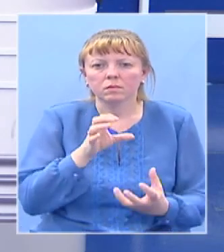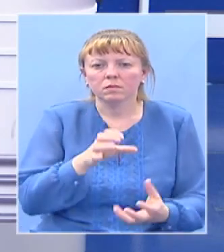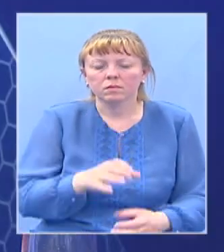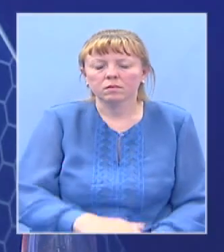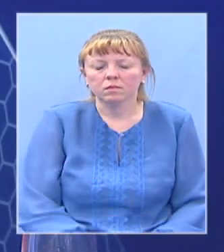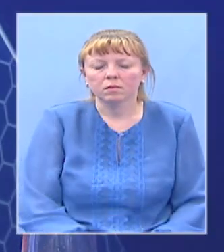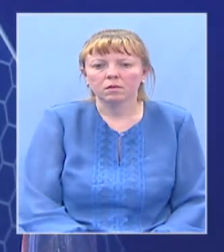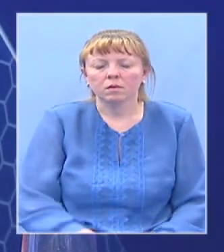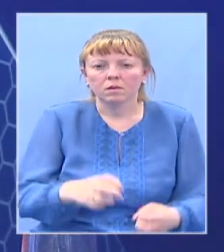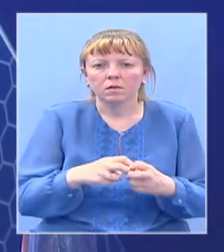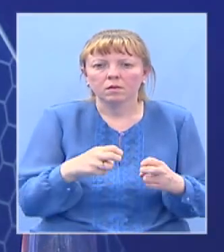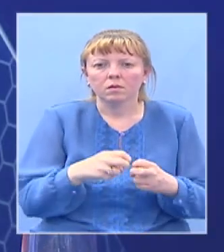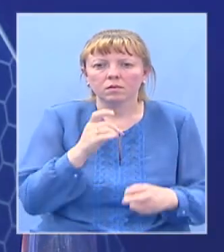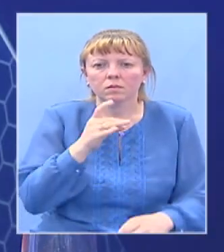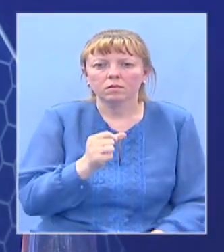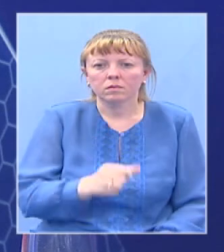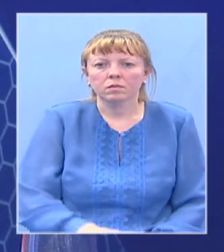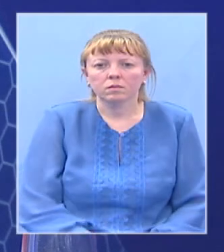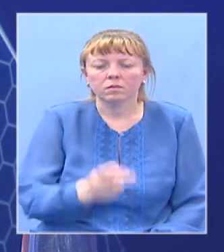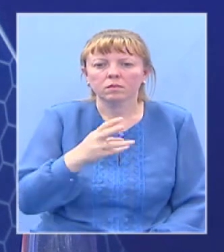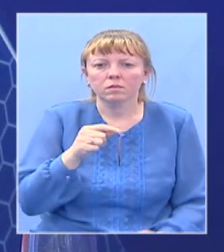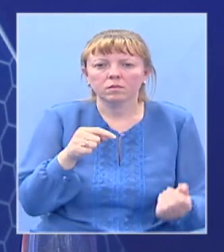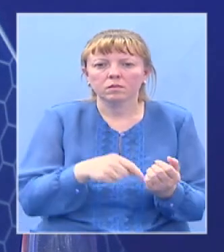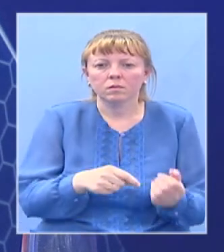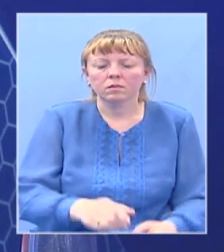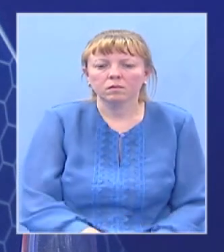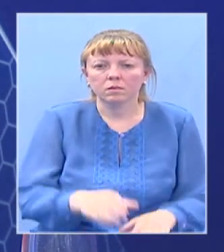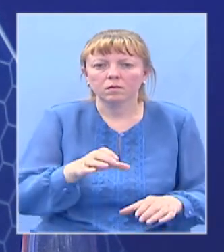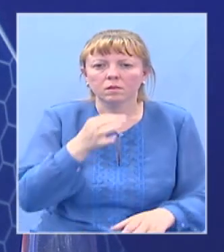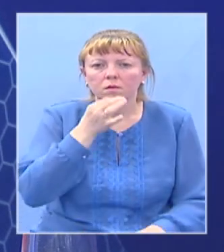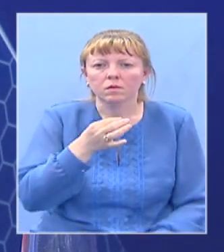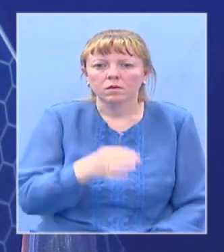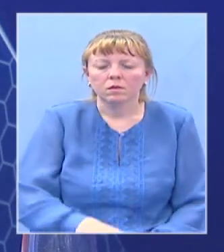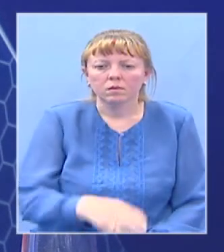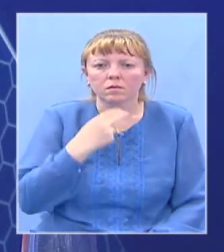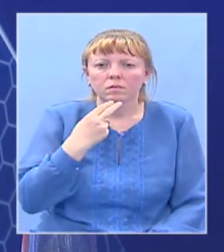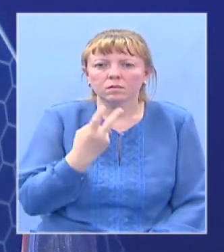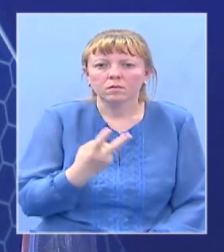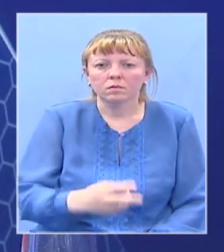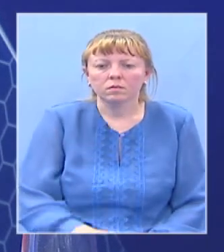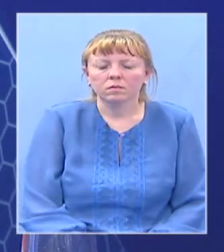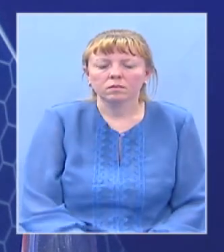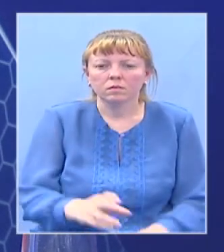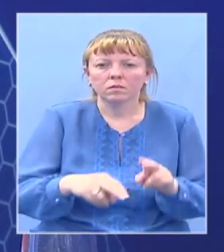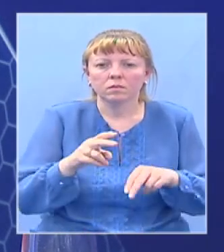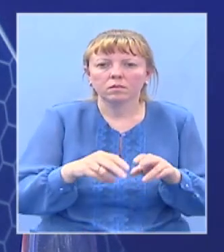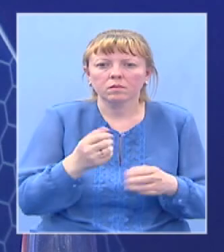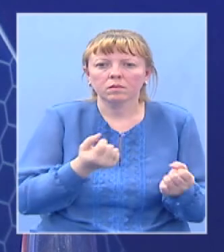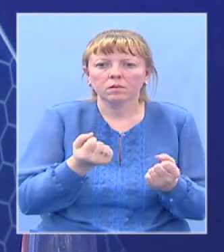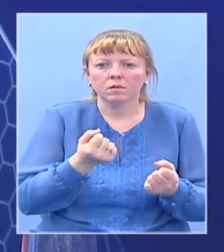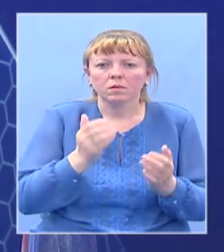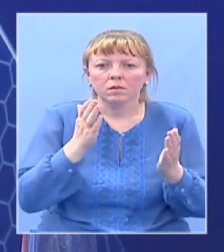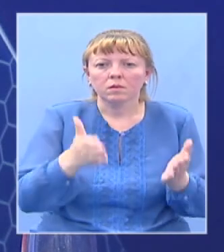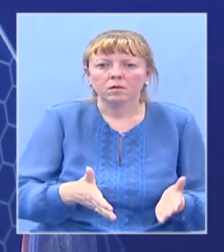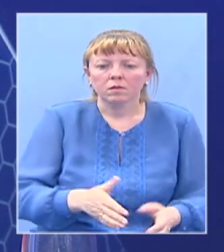Вот одна из проблем транспортной сферы это высокий уровень коррупции об этом президент тоже сказал и обратил внимание на строительство авто